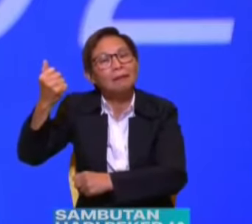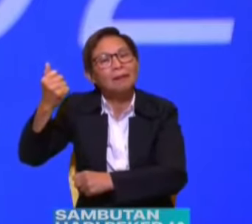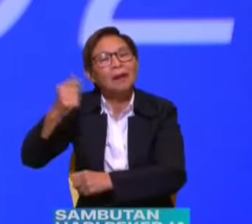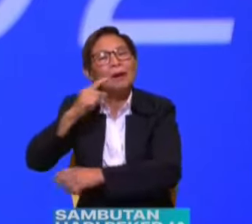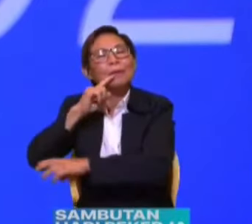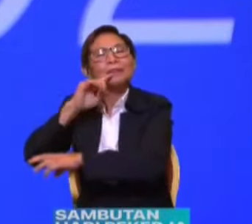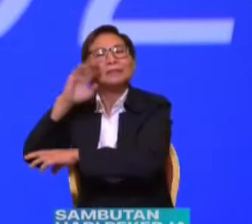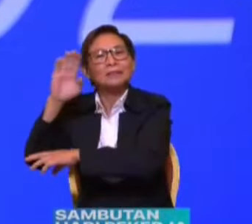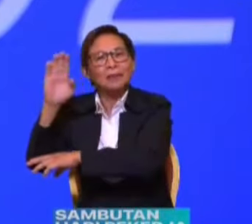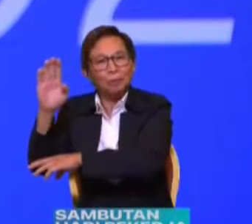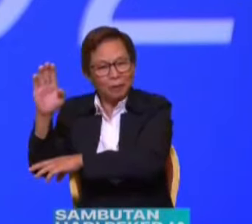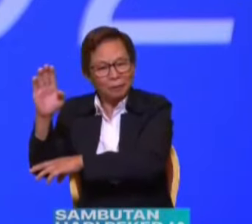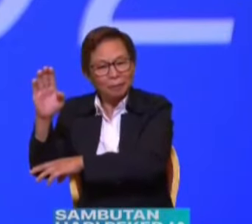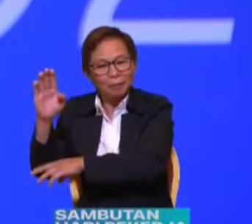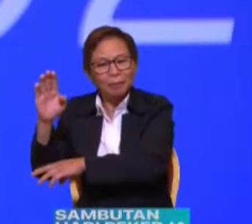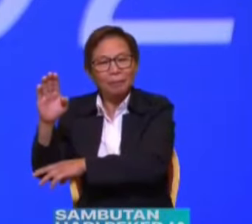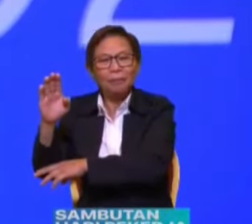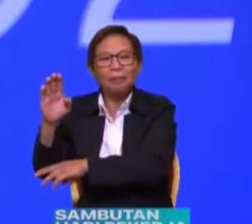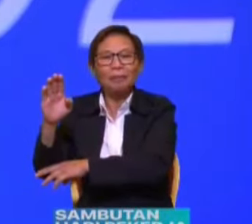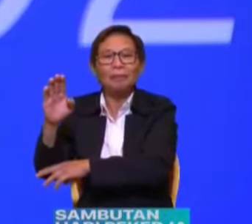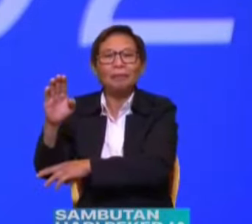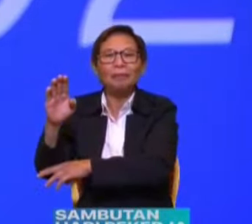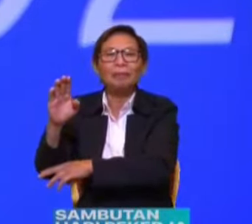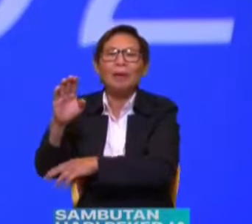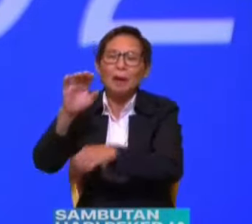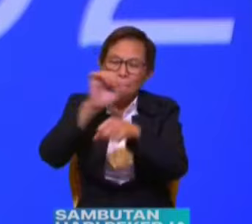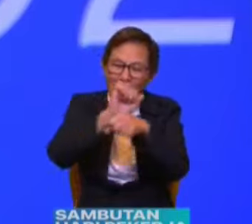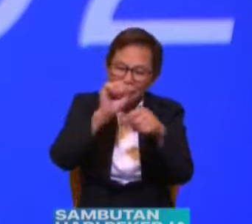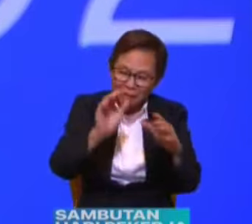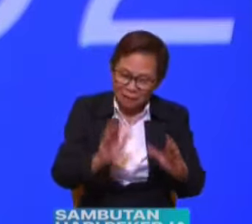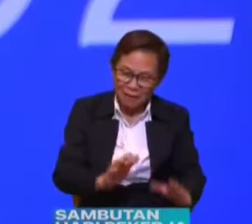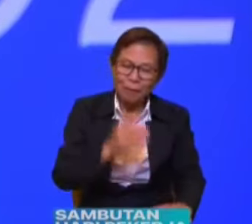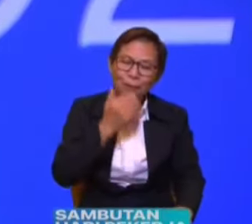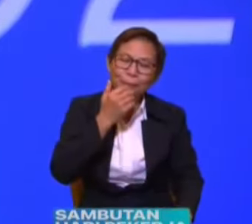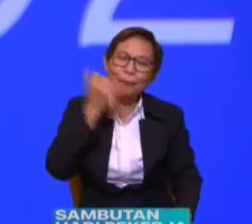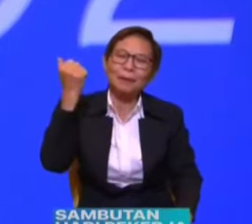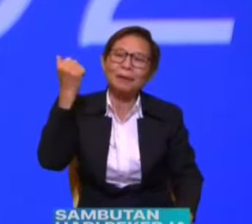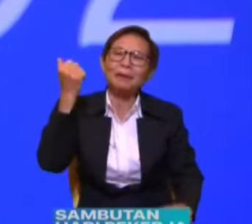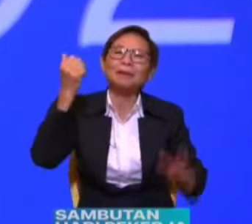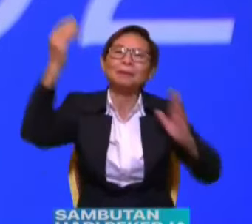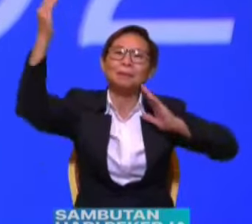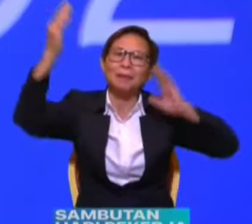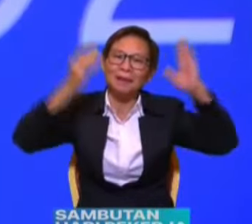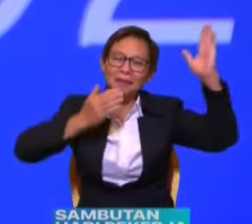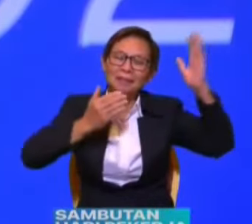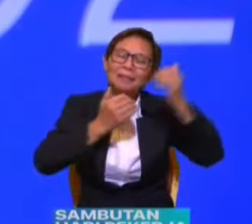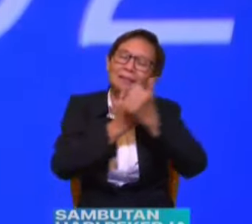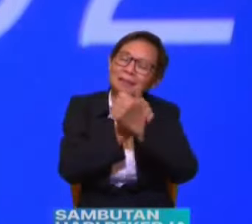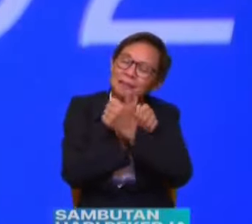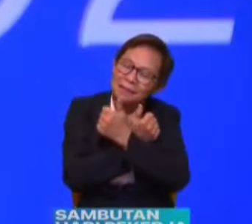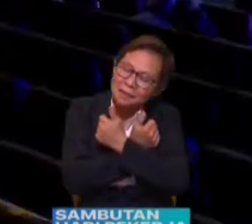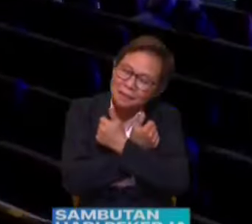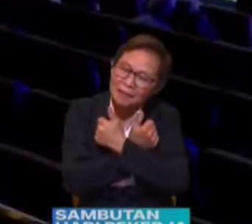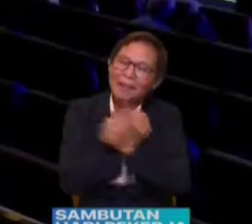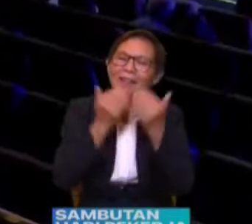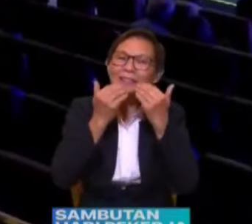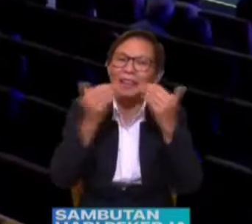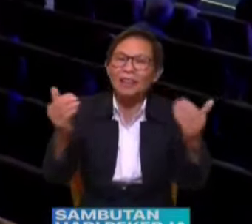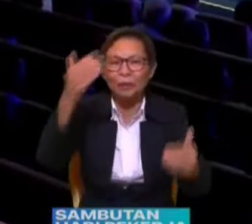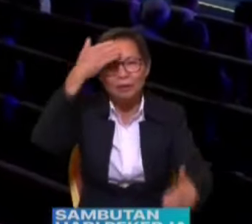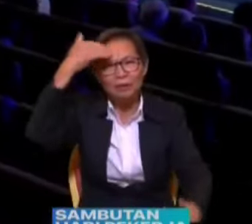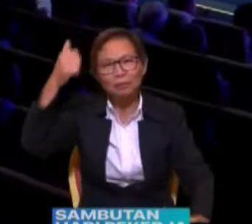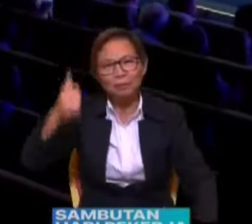menjamin kedudukan pekerja yang lebih baik di negara Malaysia tercinta. Terima kasih.